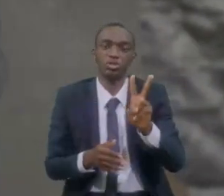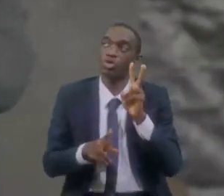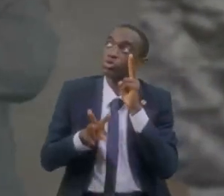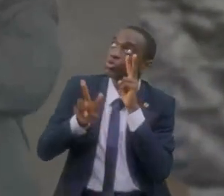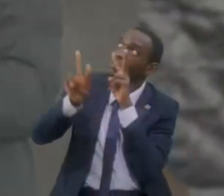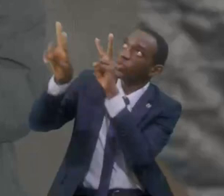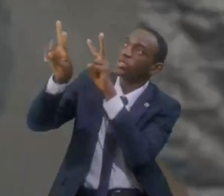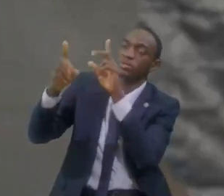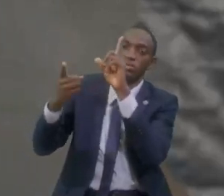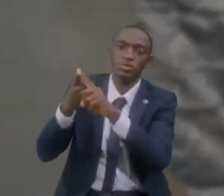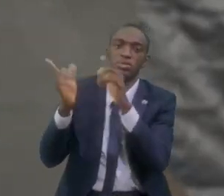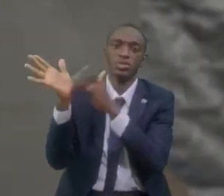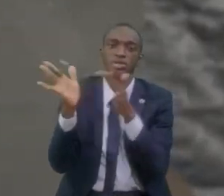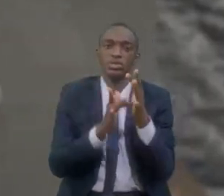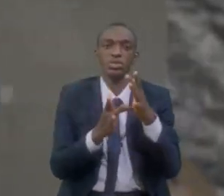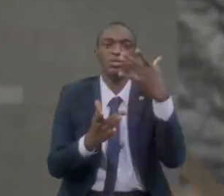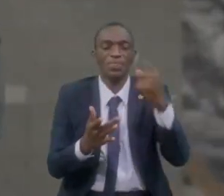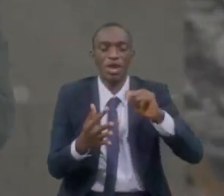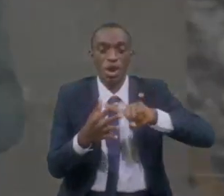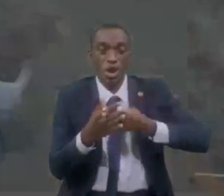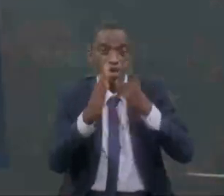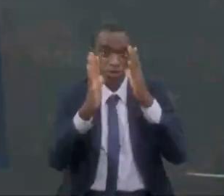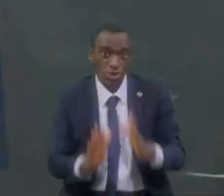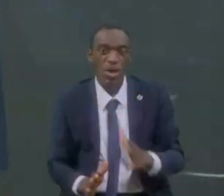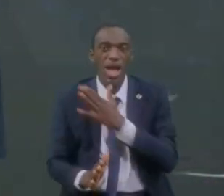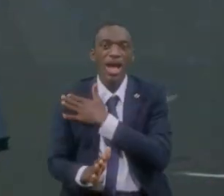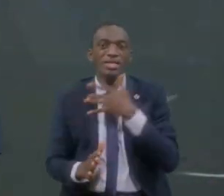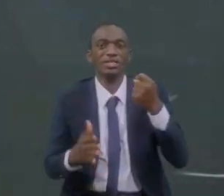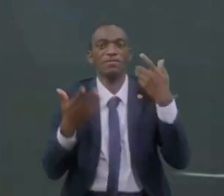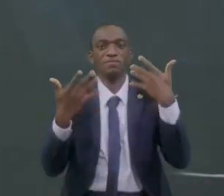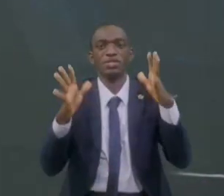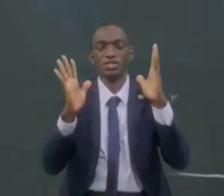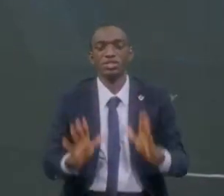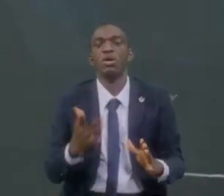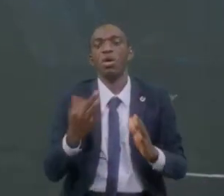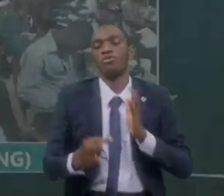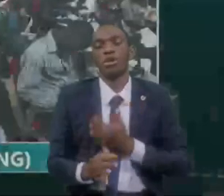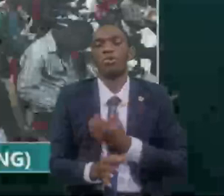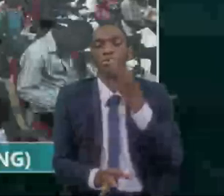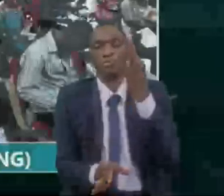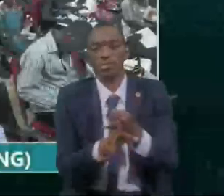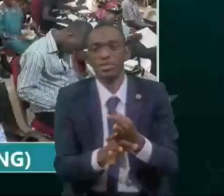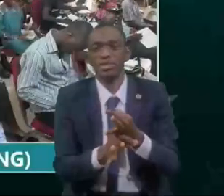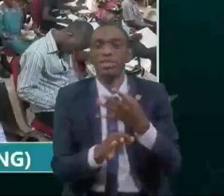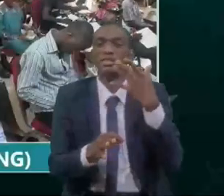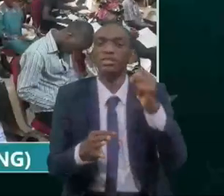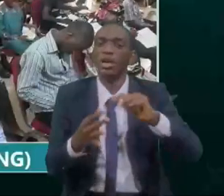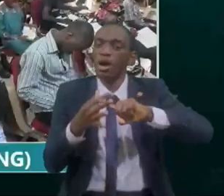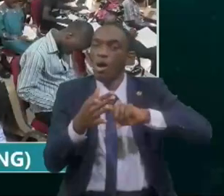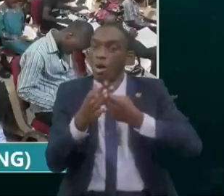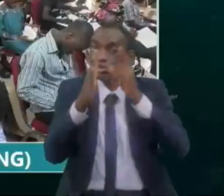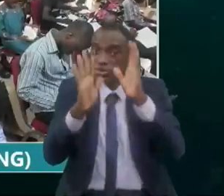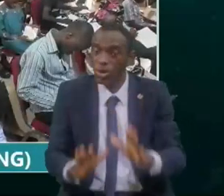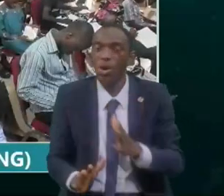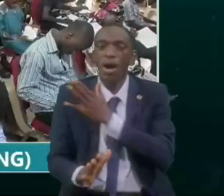Ayant les regards sur Jésus, le chef et le consommateur de la foi. Le chef et le